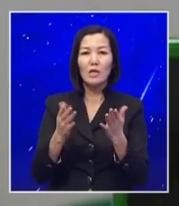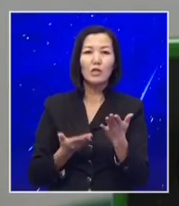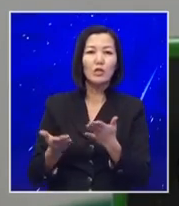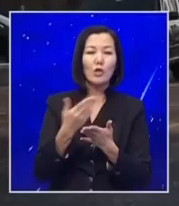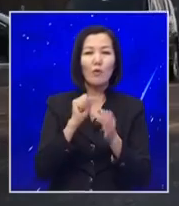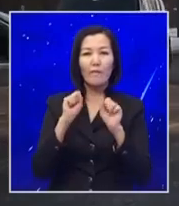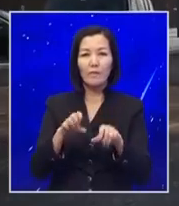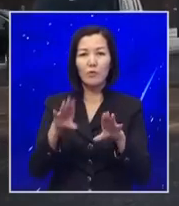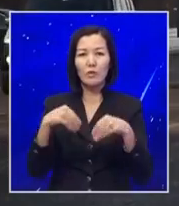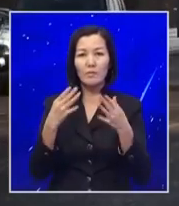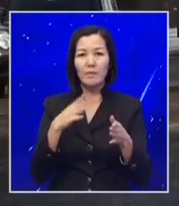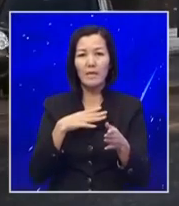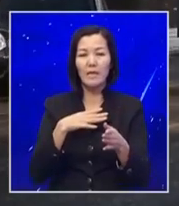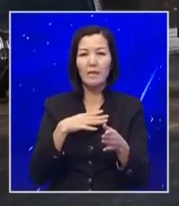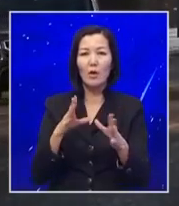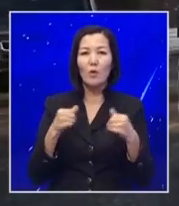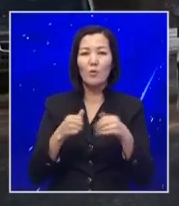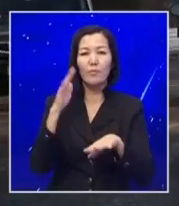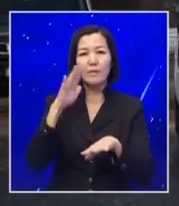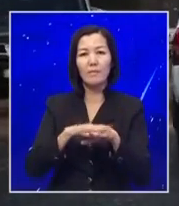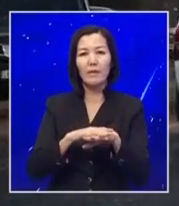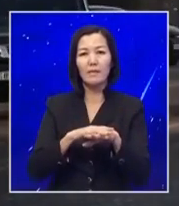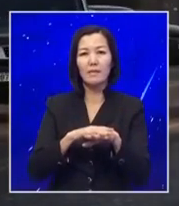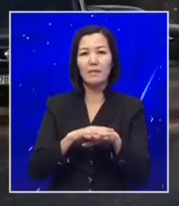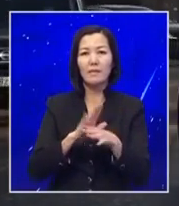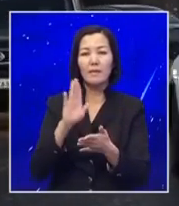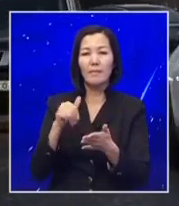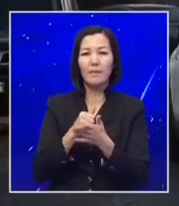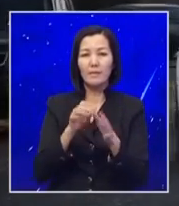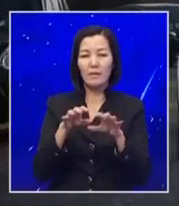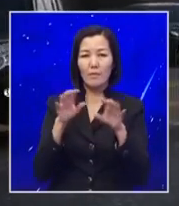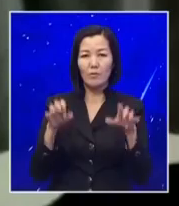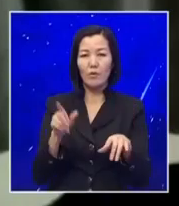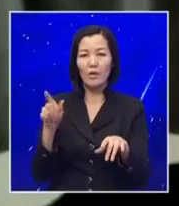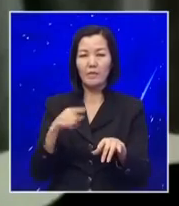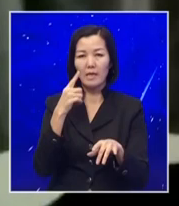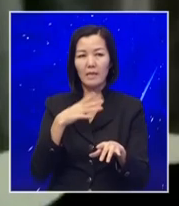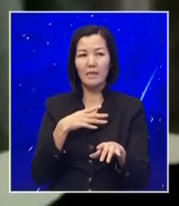Отбасы банкі акционерлік қоғамының басқарма төрағасы.